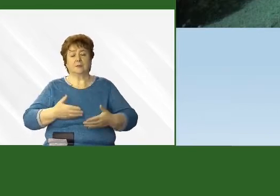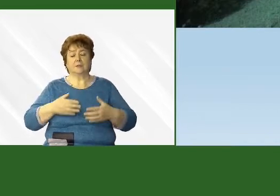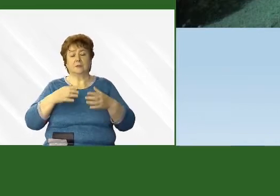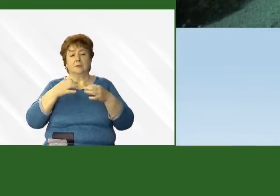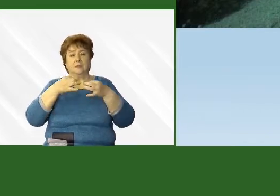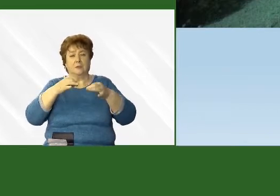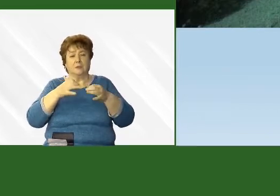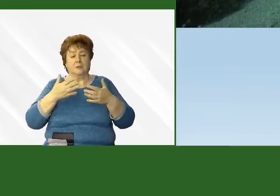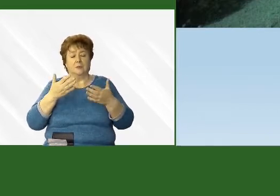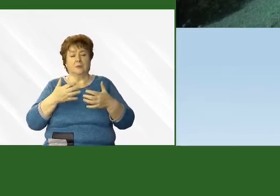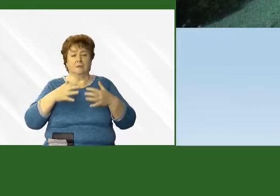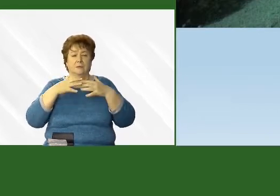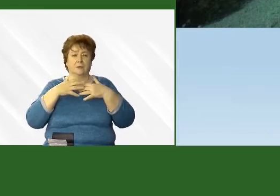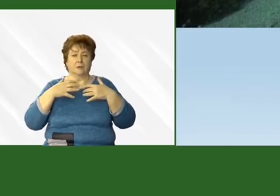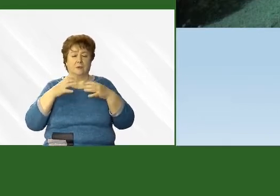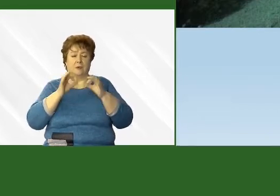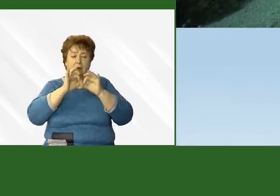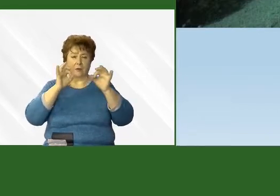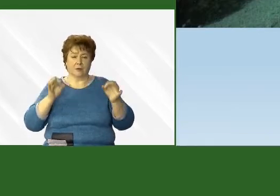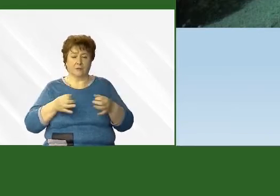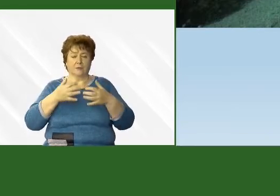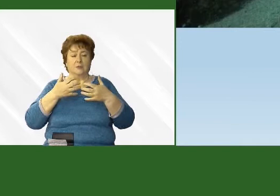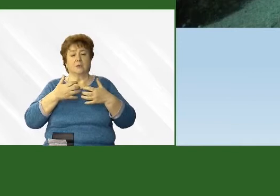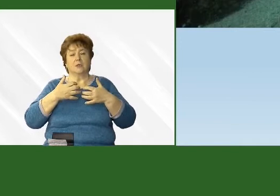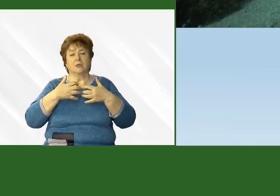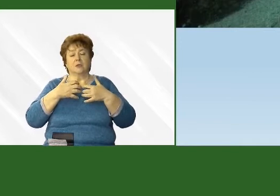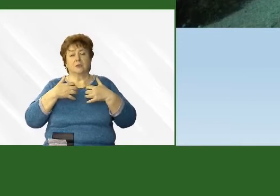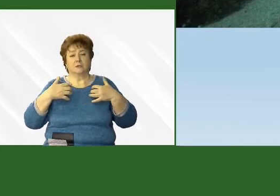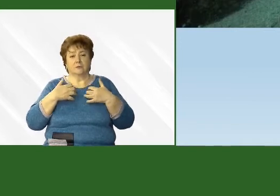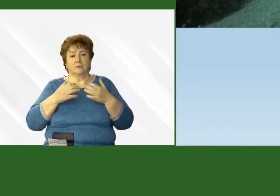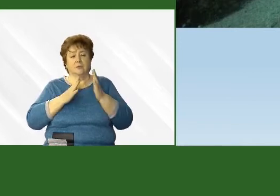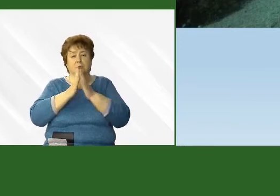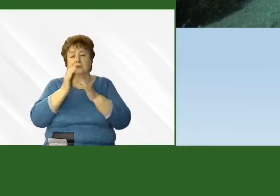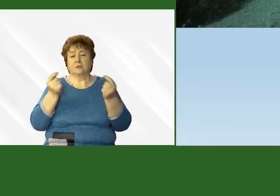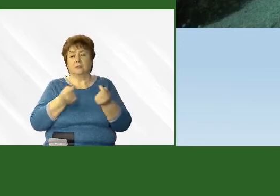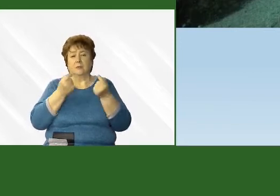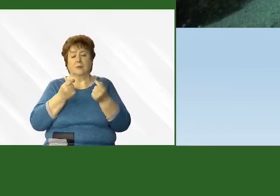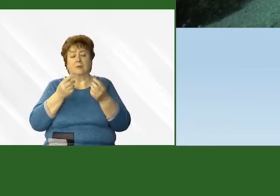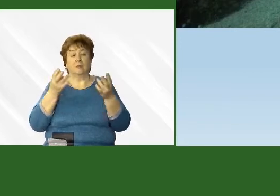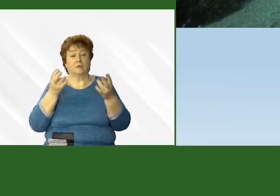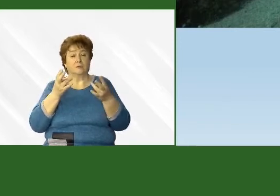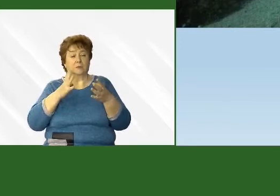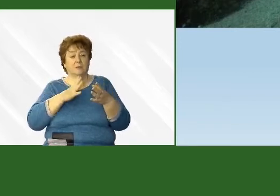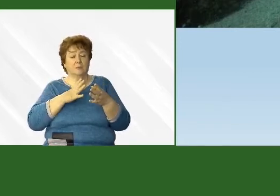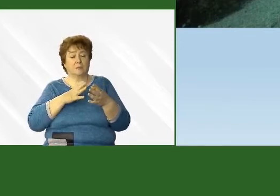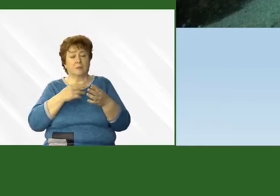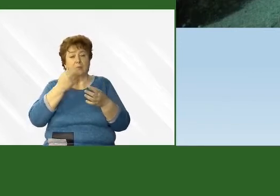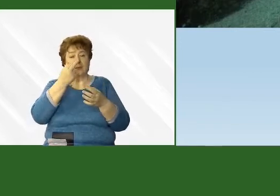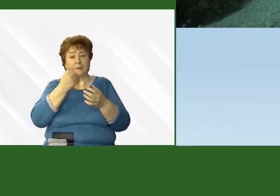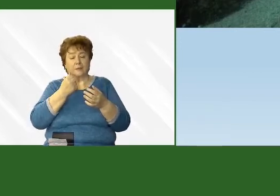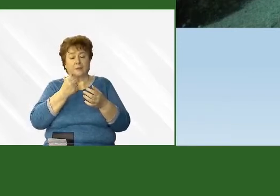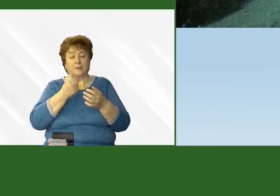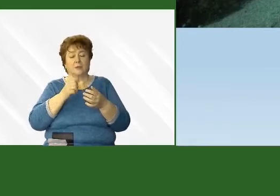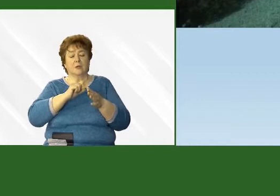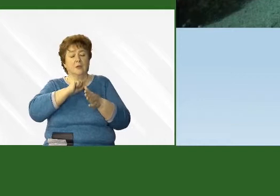небольшому количеству живых организмов. Животных и растений здесь мало, и они были вынуждены приспособиться